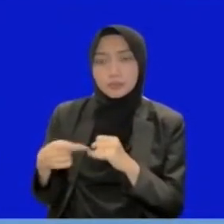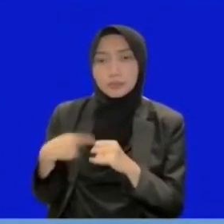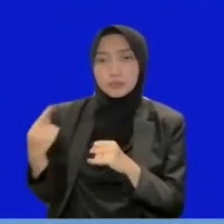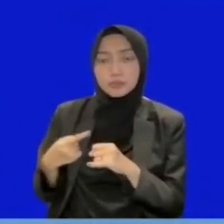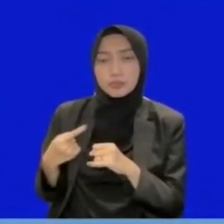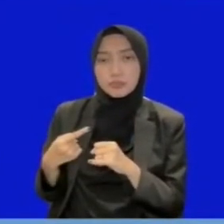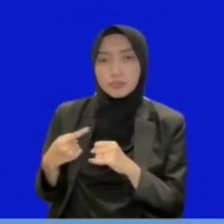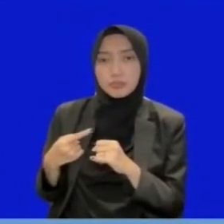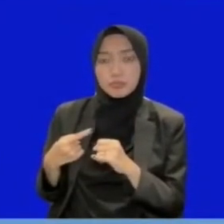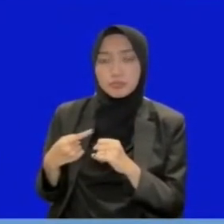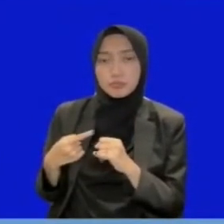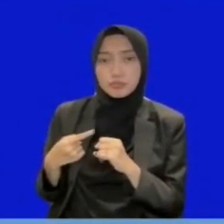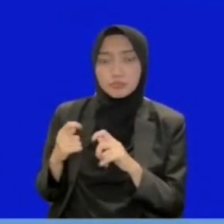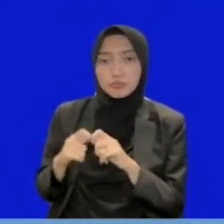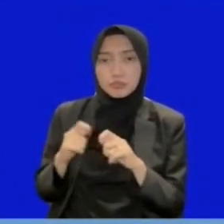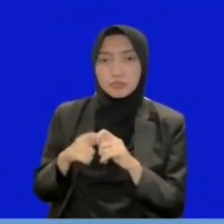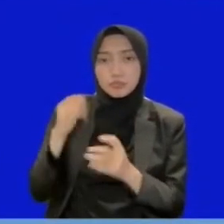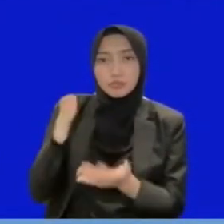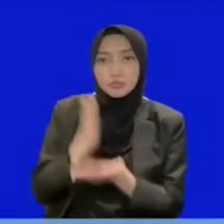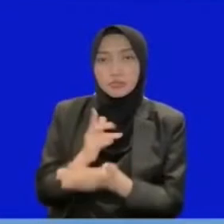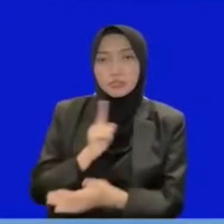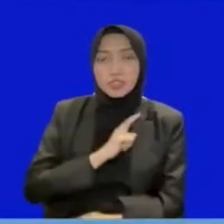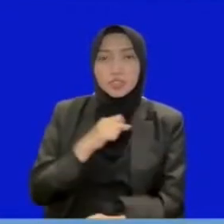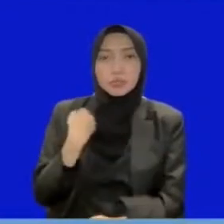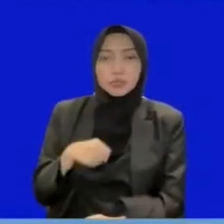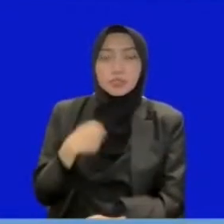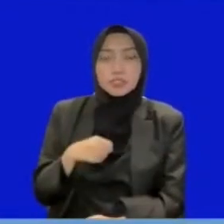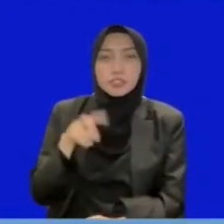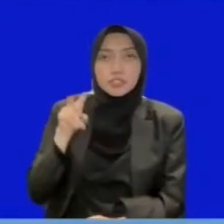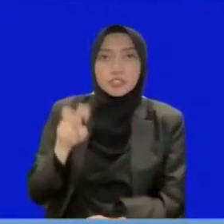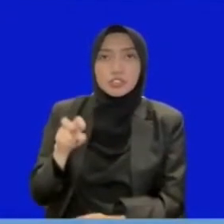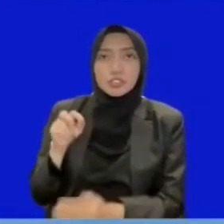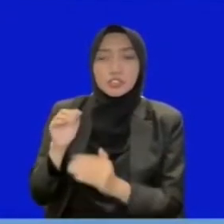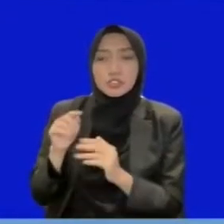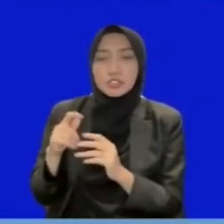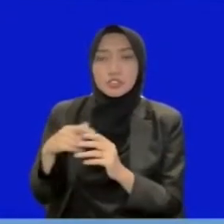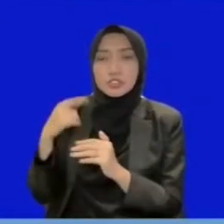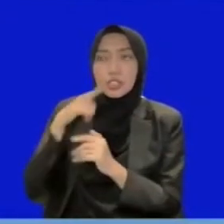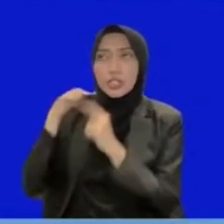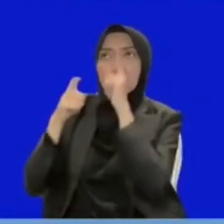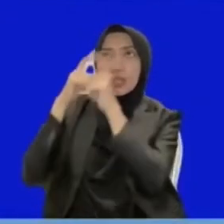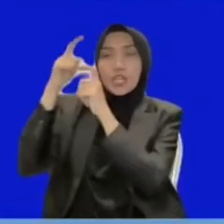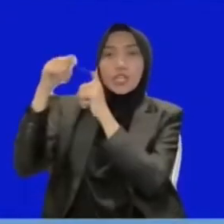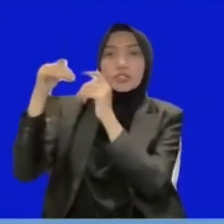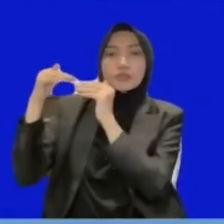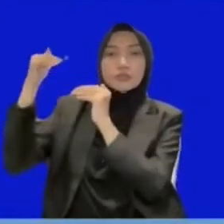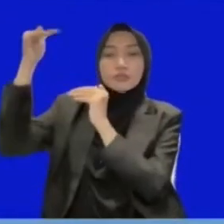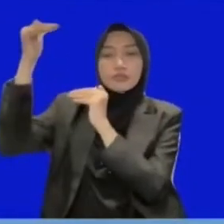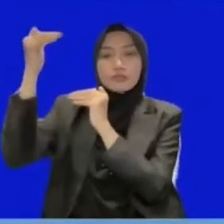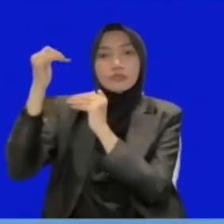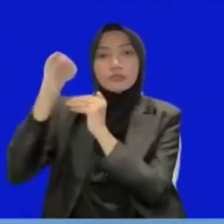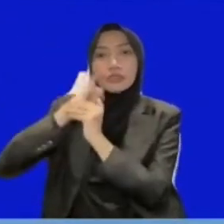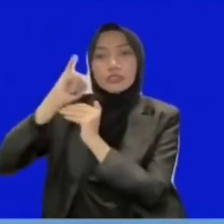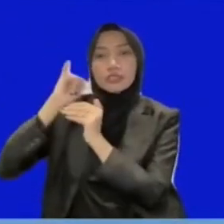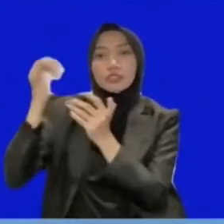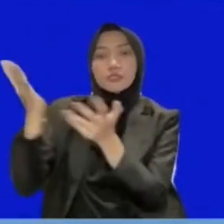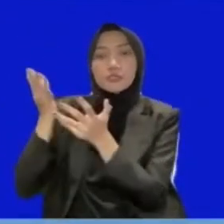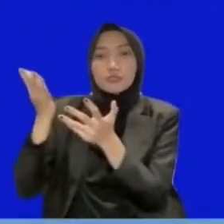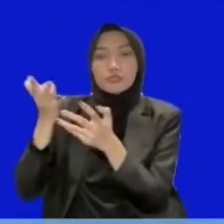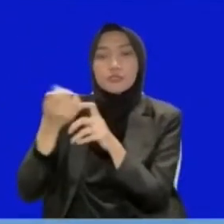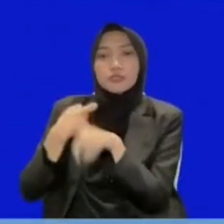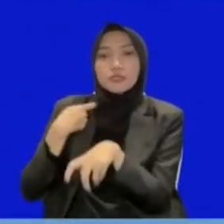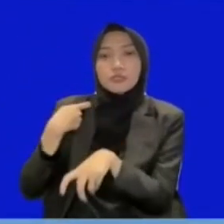bisa membuat keputusan sendiri. Kita harus naik ke atas dan semua izin segala macam itu yang menentukan adalah